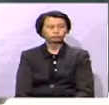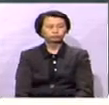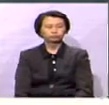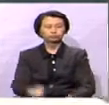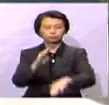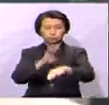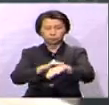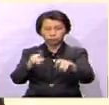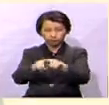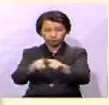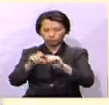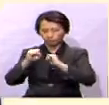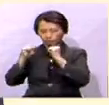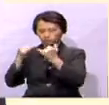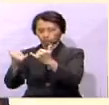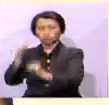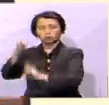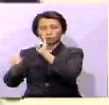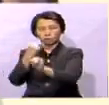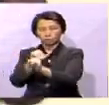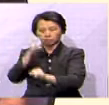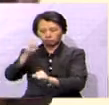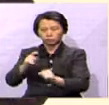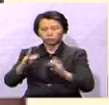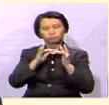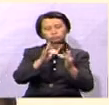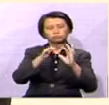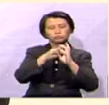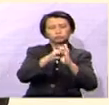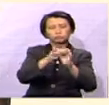lakukan. Pada masa sama, syarikat antarabangsa juga perlu menjalin